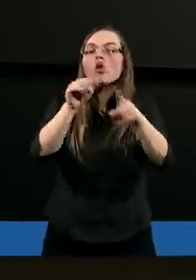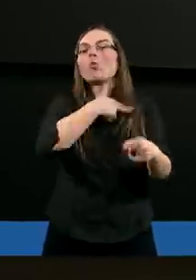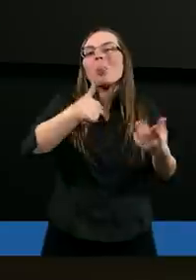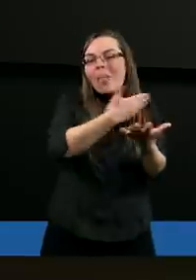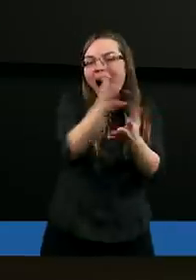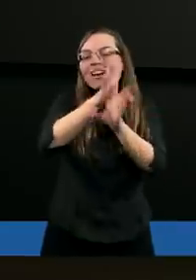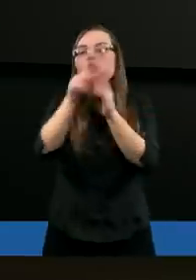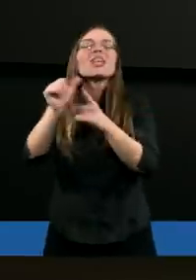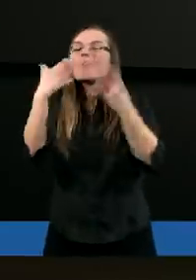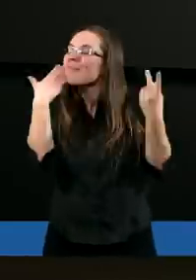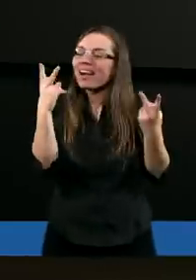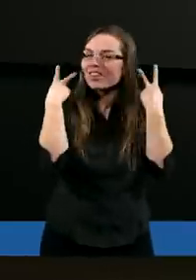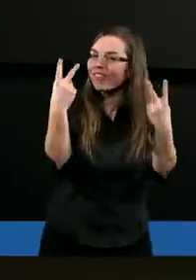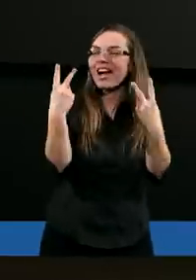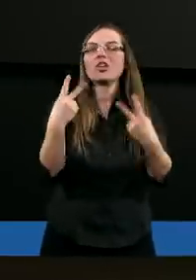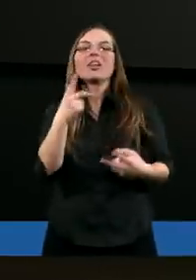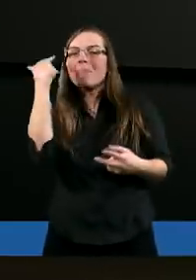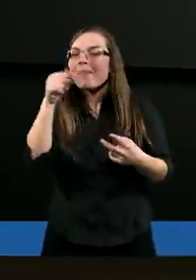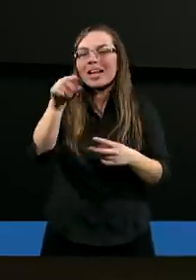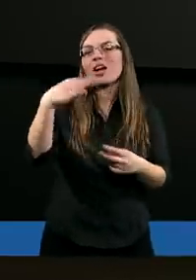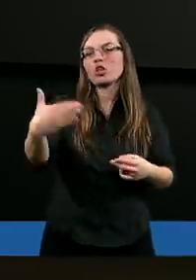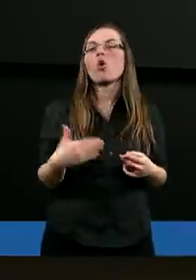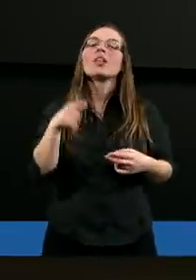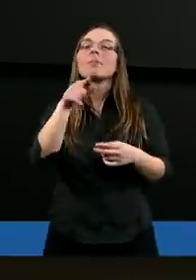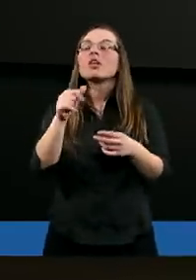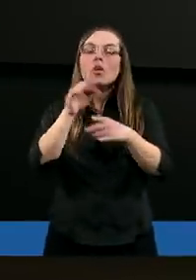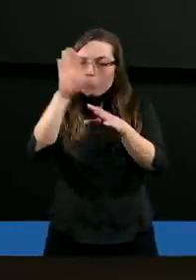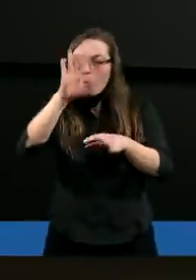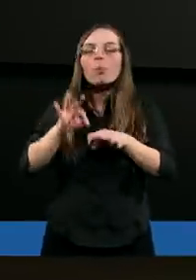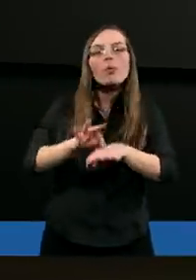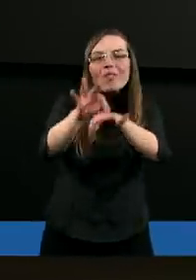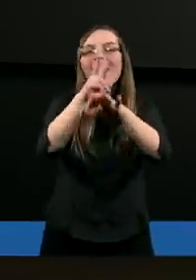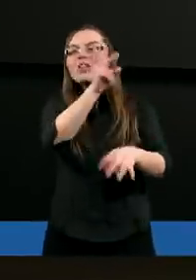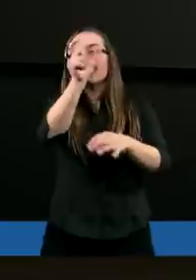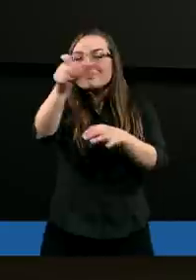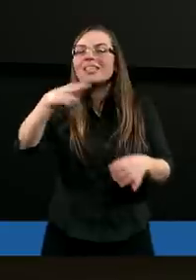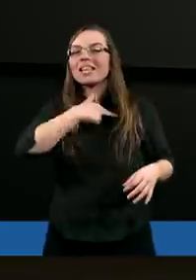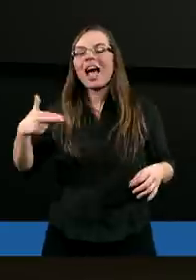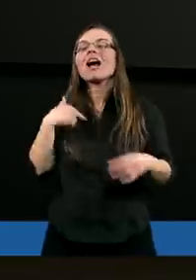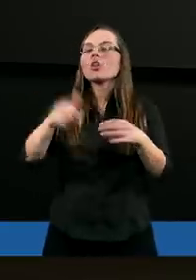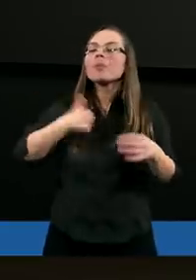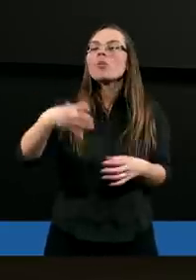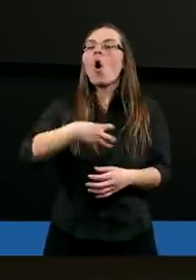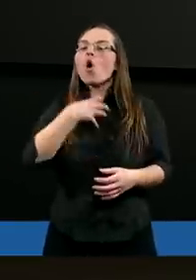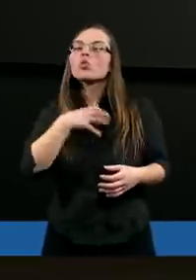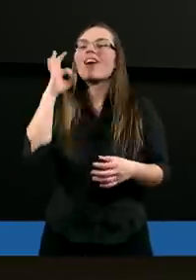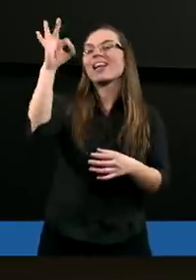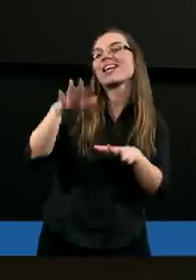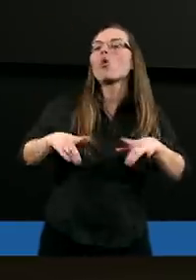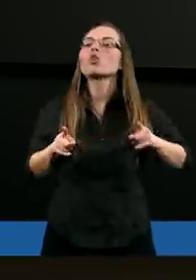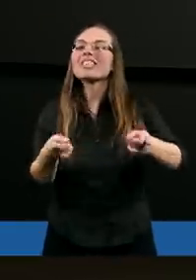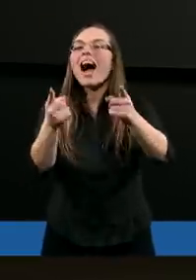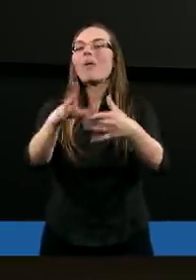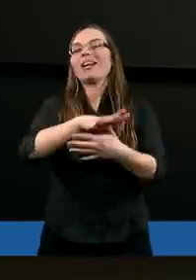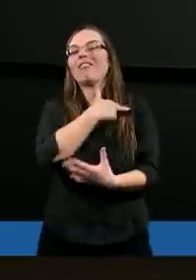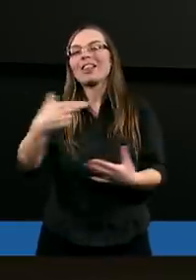nas. I to jest najbardziej istotne, aby Pan Bóg tak nas prowadził na co dzień, byśmy odczuwali Jego działanie w naszym